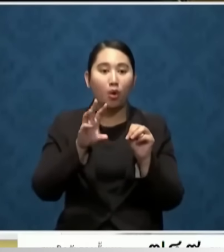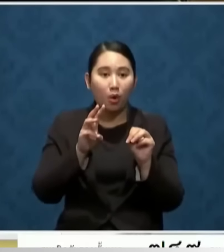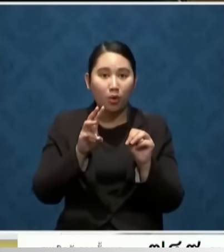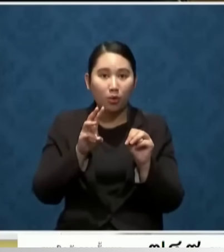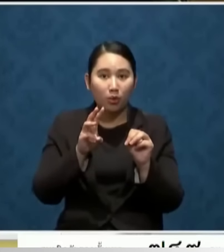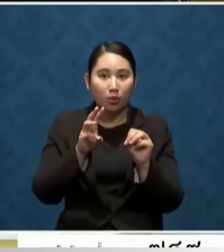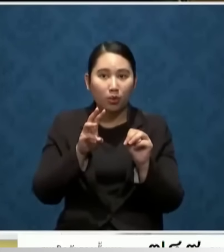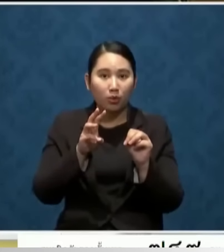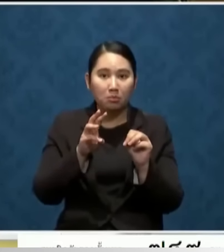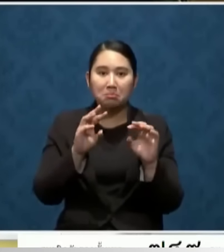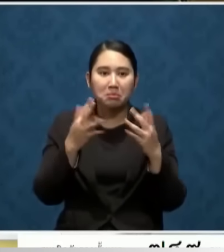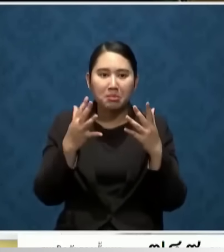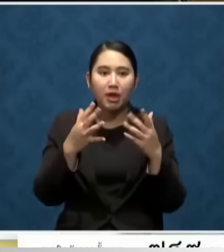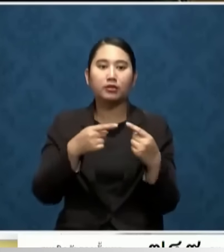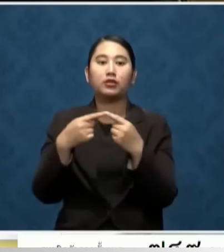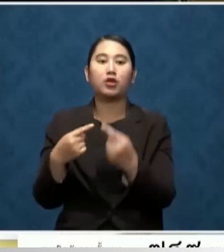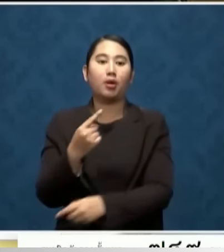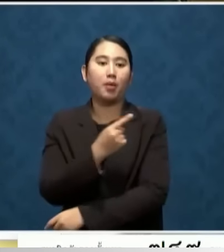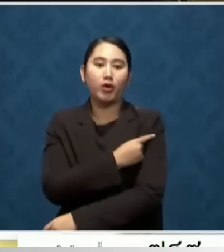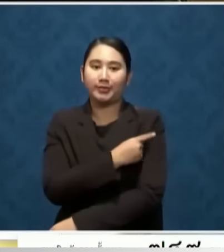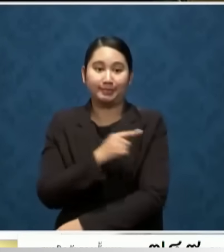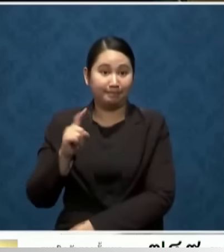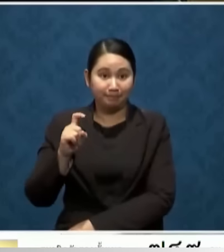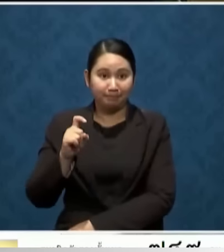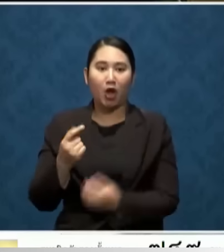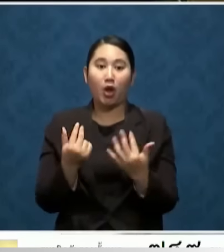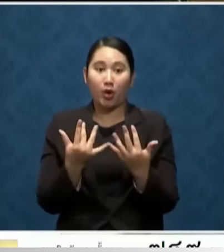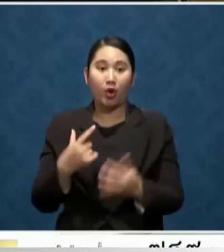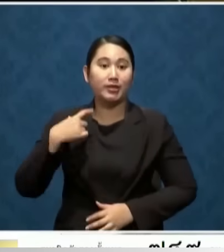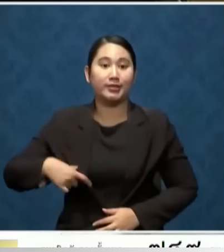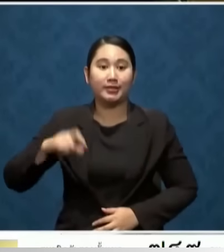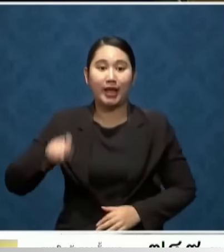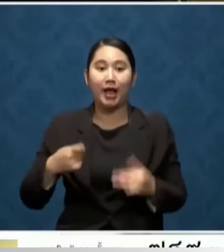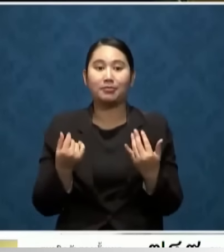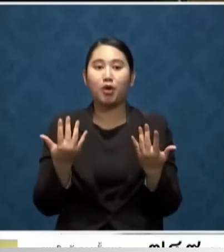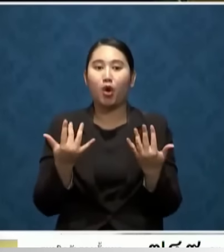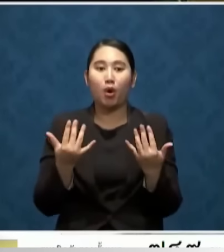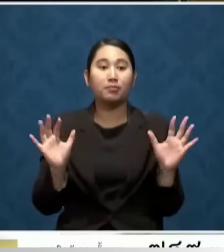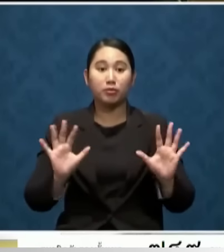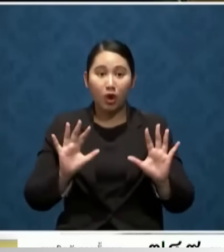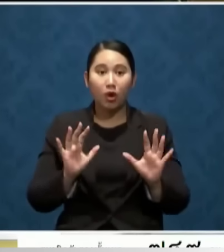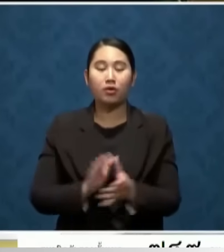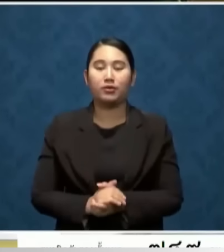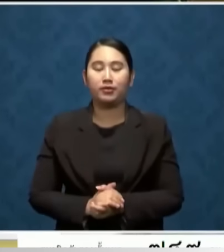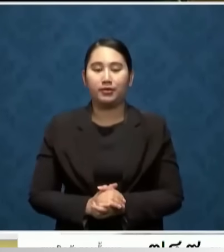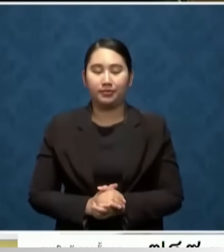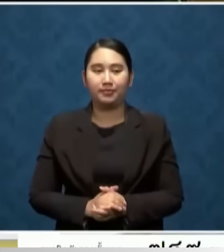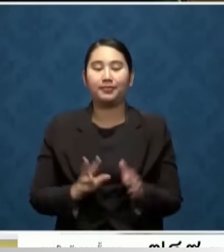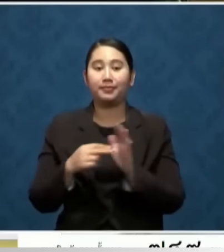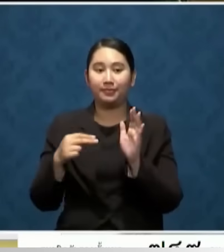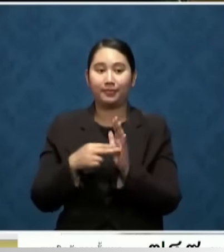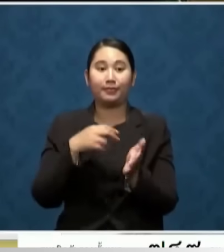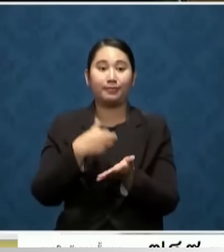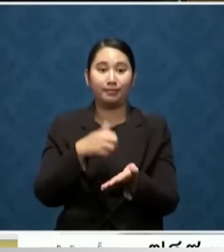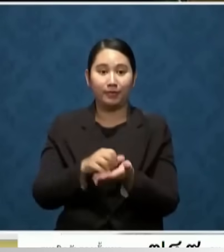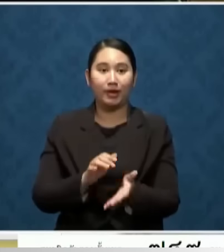ม่เห็นจะต้องรอศาลวินิจฉัยเลยว่าผมจบหรือไม่จบ นี่คือประเด็นครับว่าที่สมา